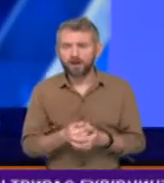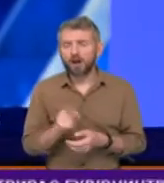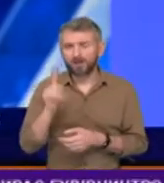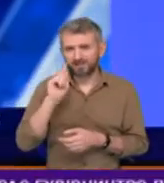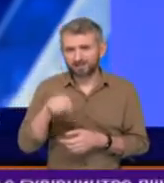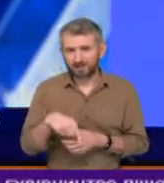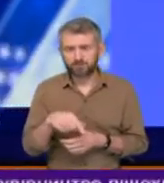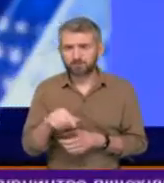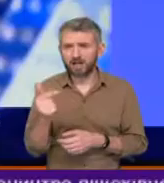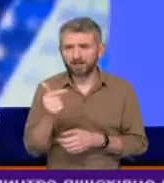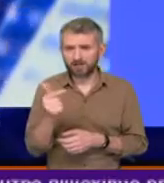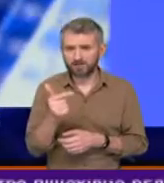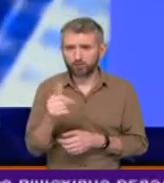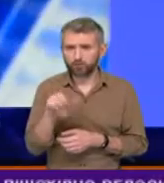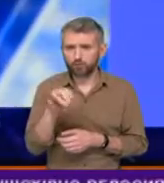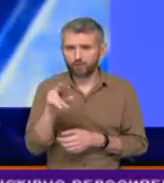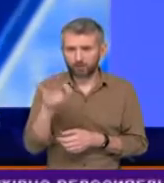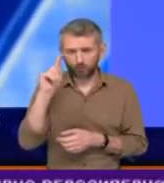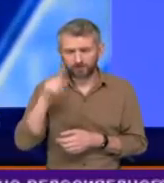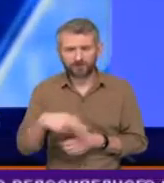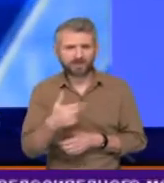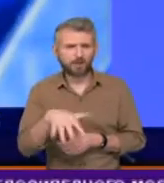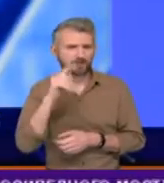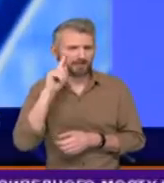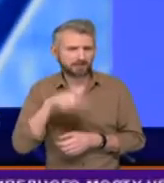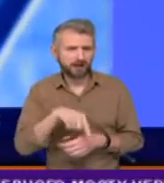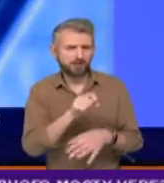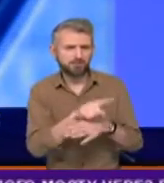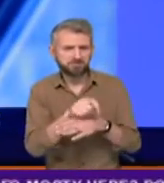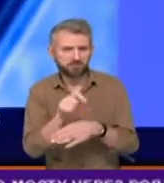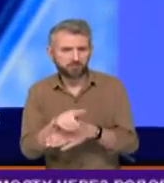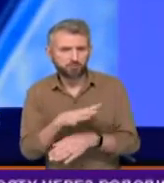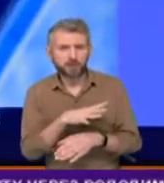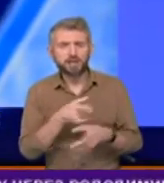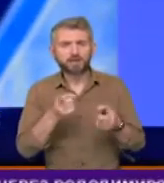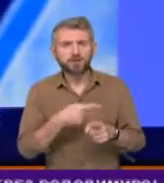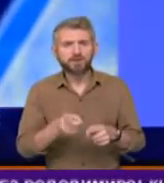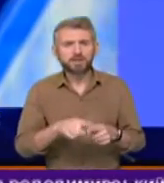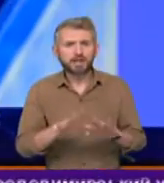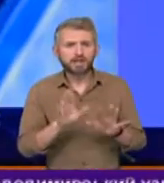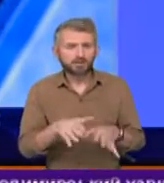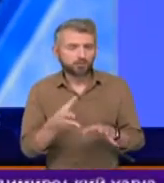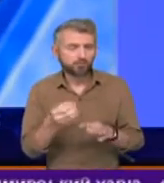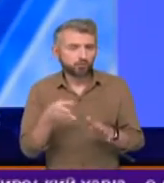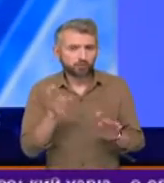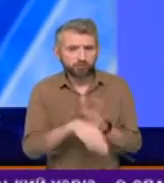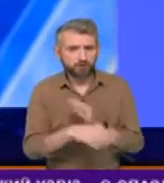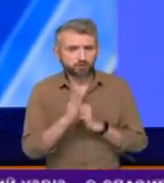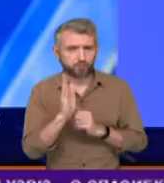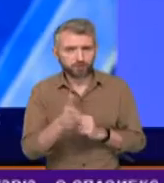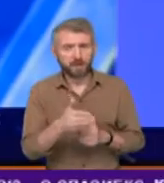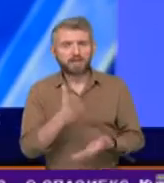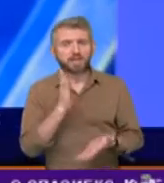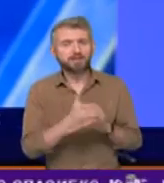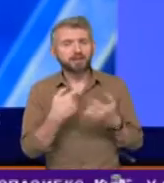знали всі відстежували, давали рознарядки відповідні. Тому насправді це тільки криміналізує. Додатково ну інакше що?